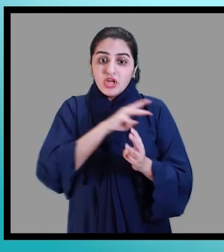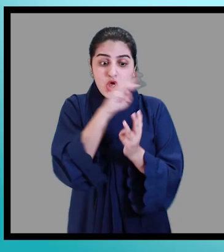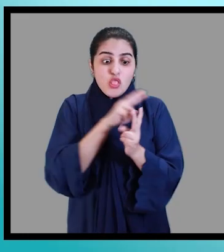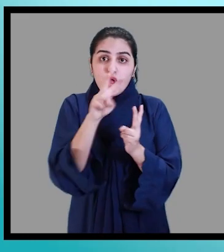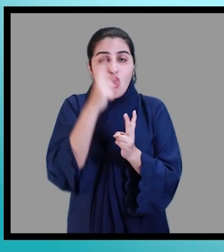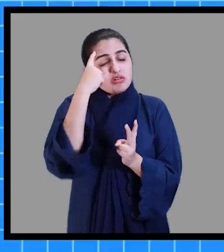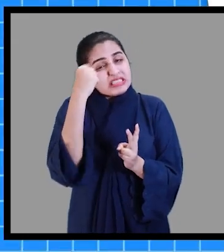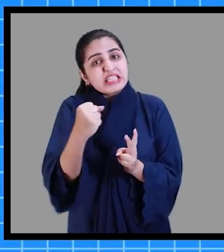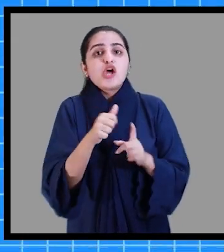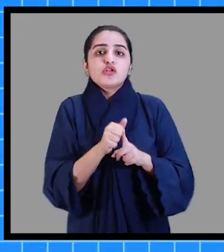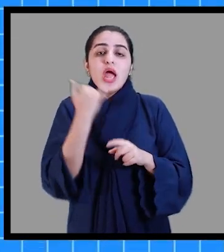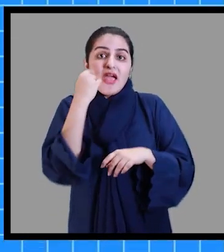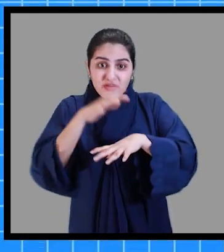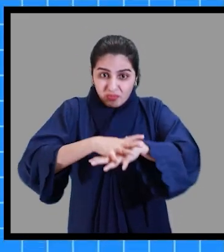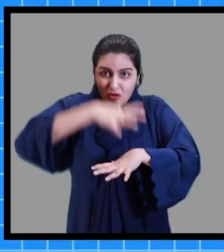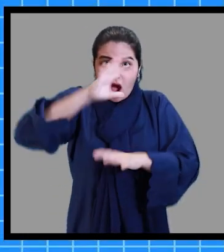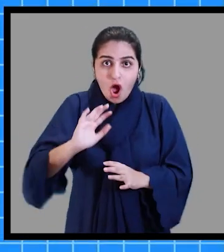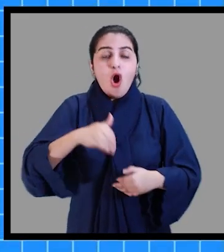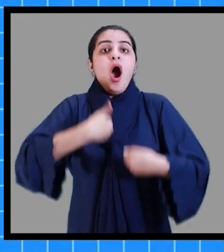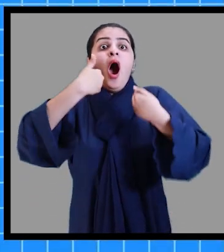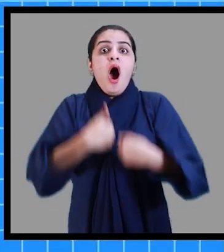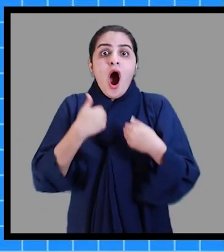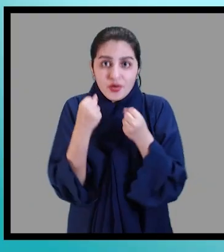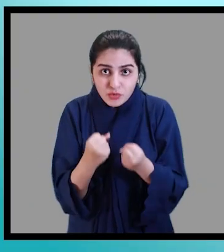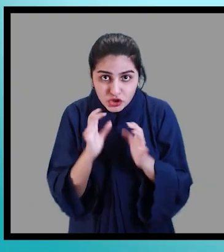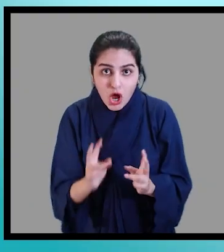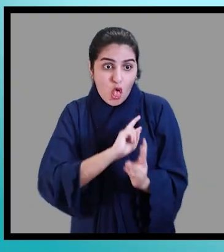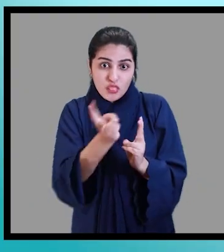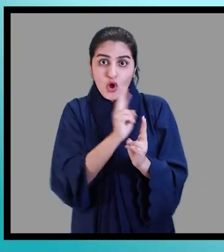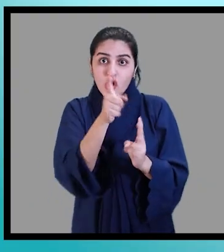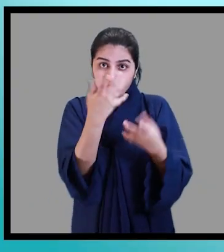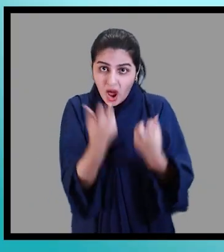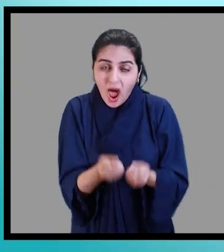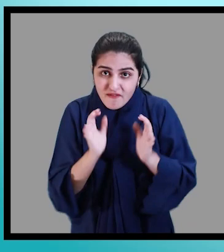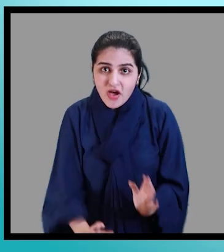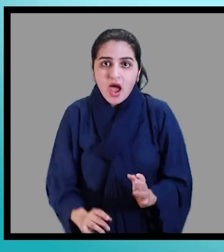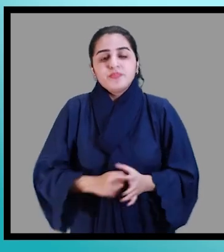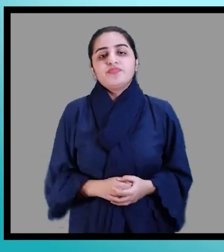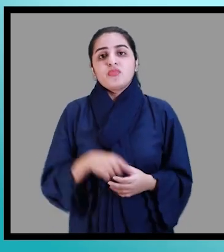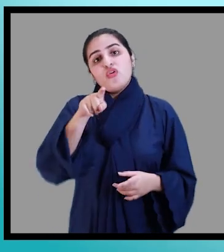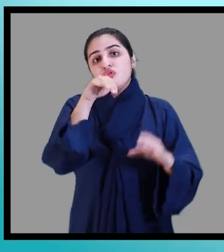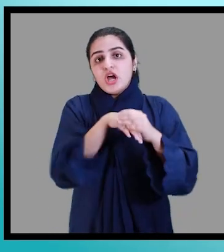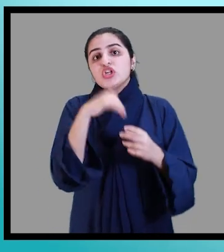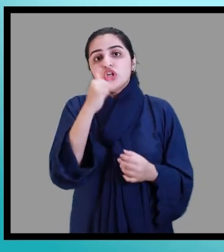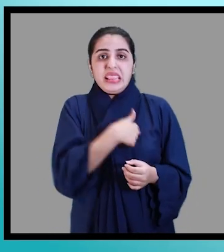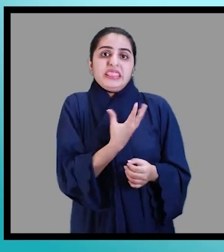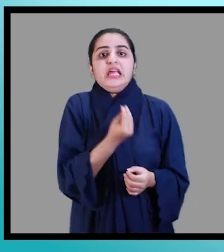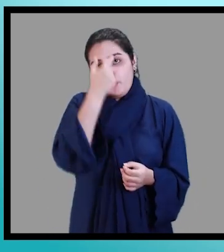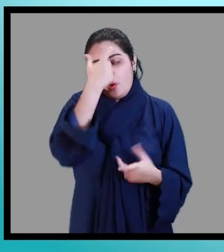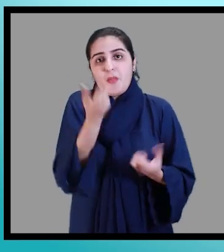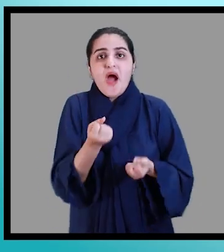को जहन नशीन कर लें, पैर सूज जाना और सांस लेने में दुश्वारी होना। अगर किसी को ये 2 सिम्टम्स मौजूद हैं तो हो सकता है कि इनको हार्ट फेलियर